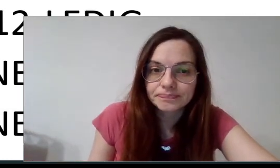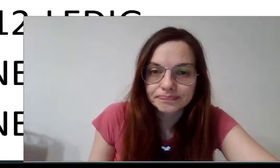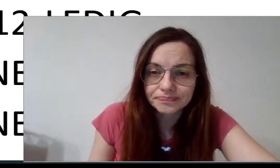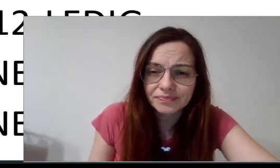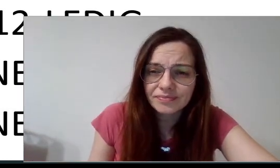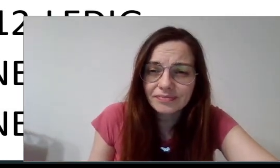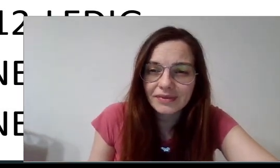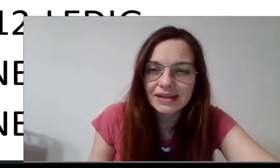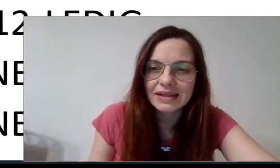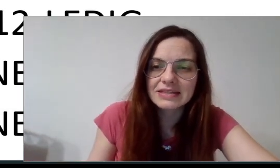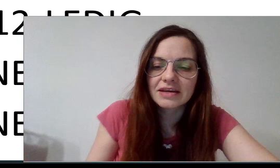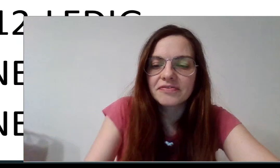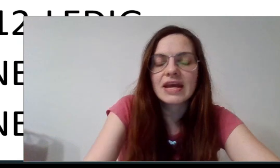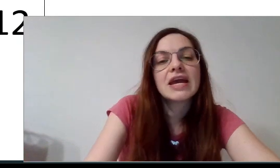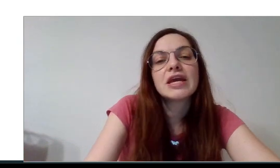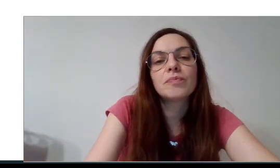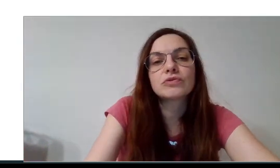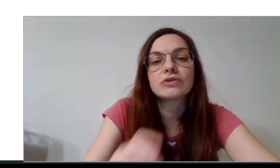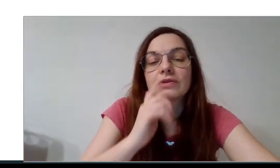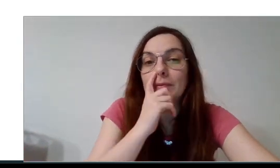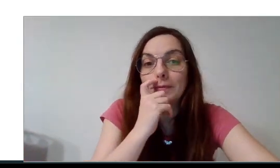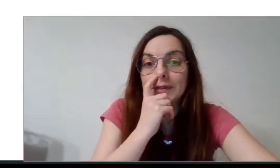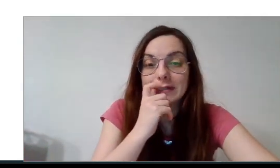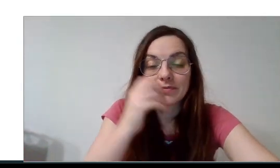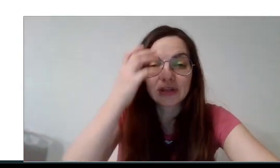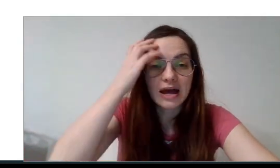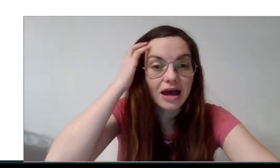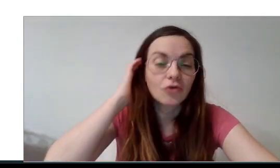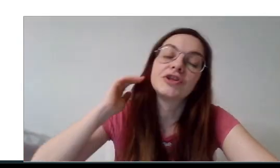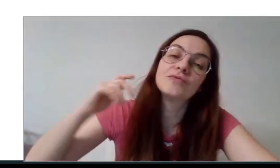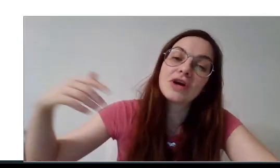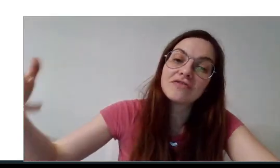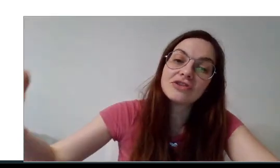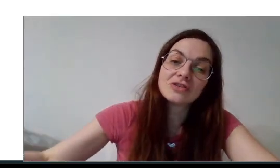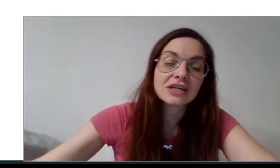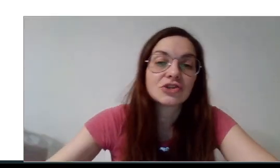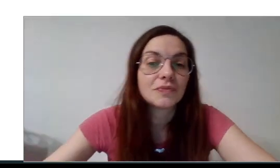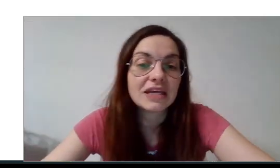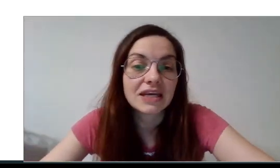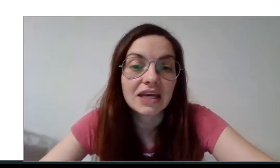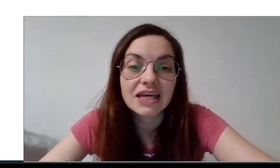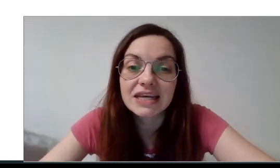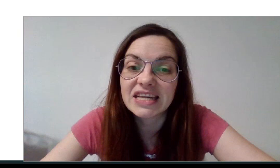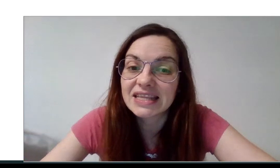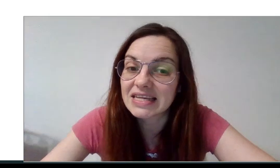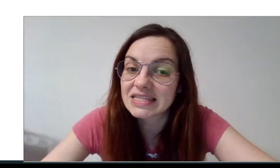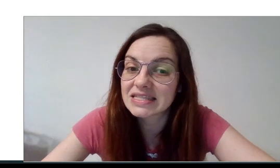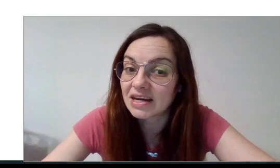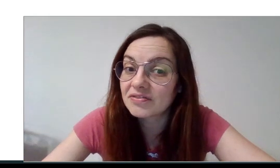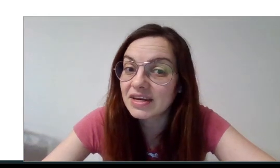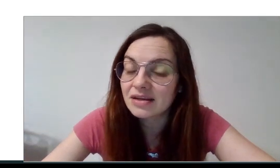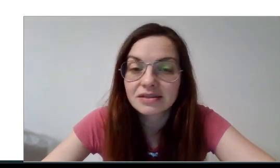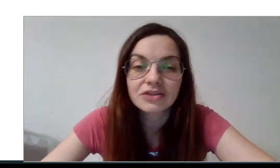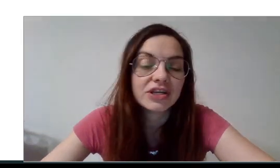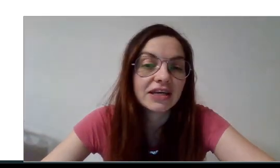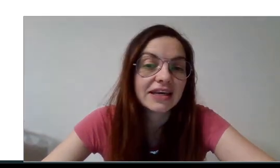roda, da je das Café i plus onda moramo da znamo da ako idem u kafić, onda kažem ich gehe in das